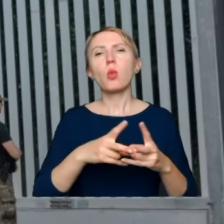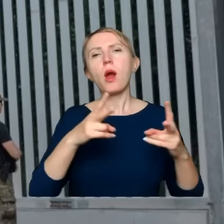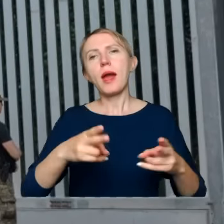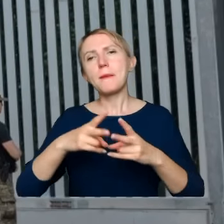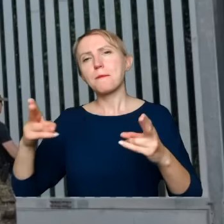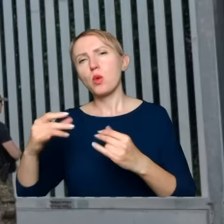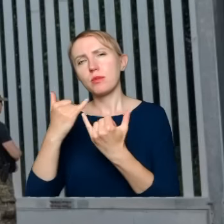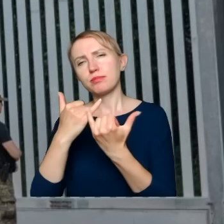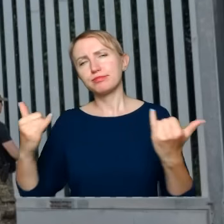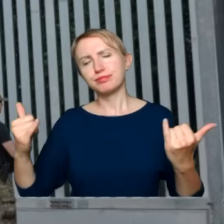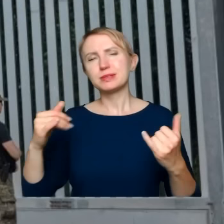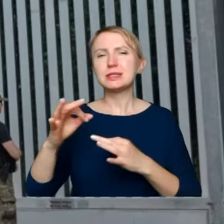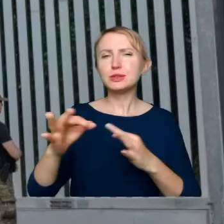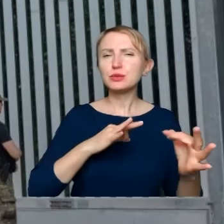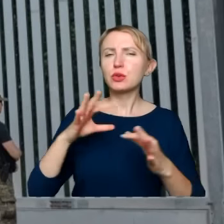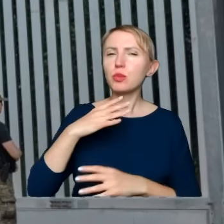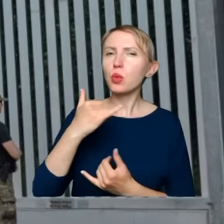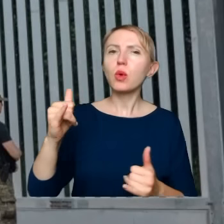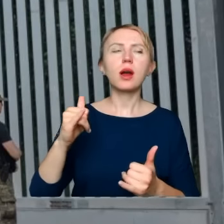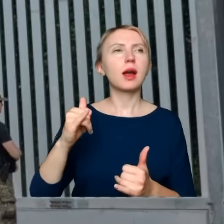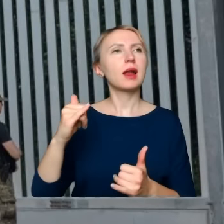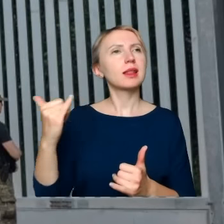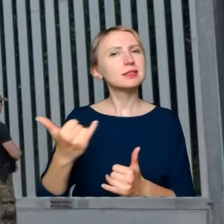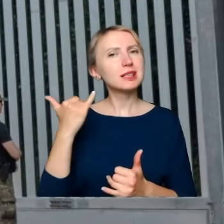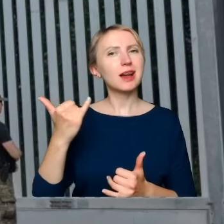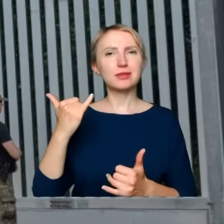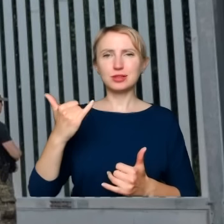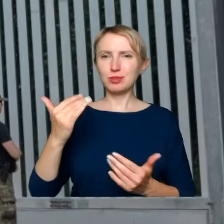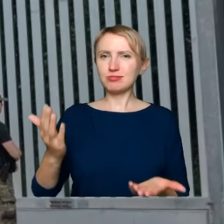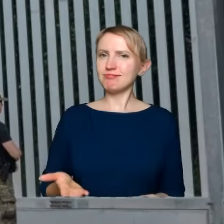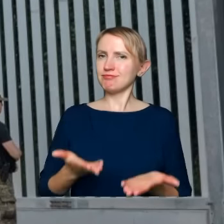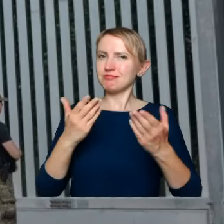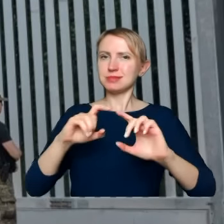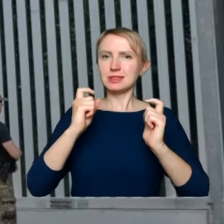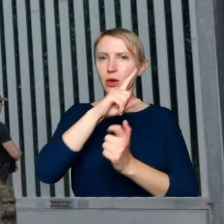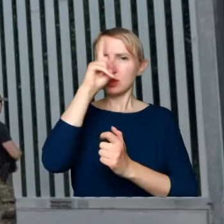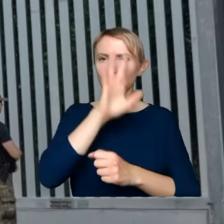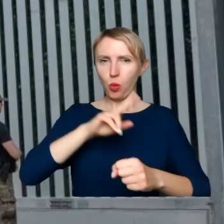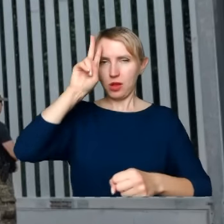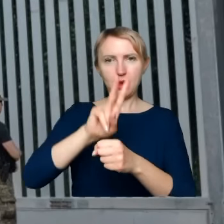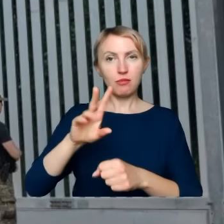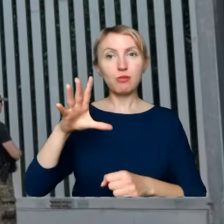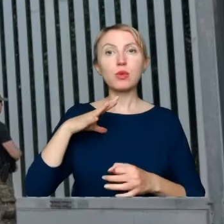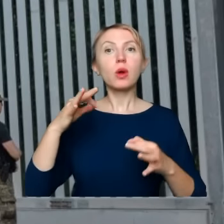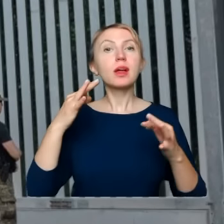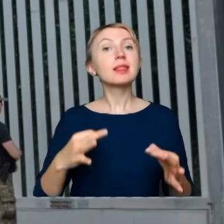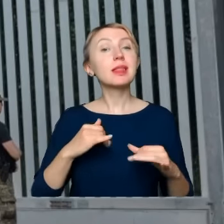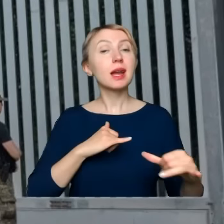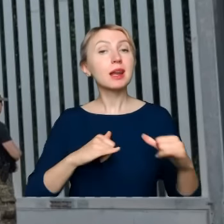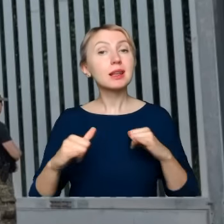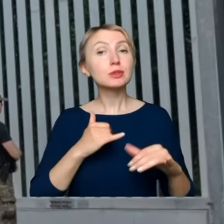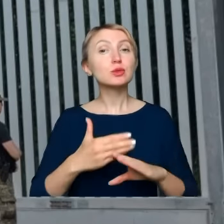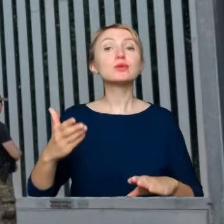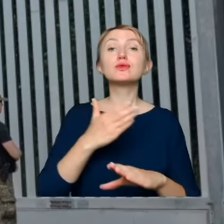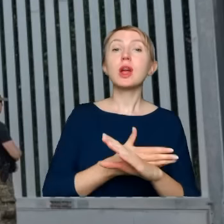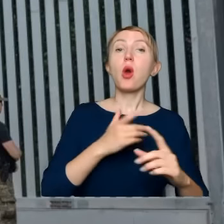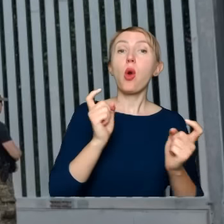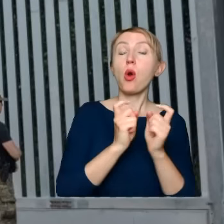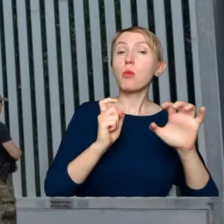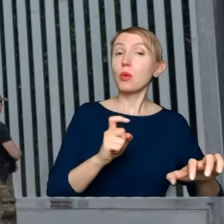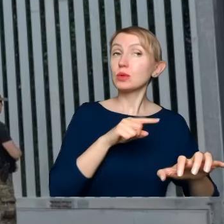ale zawsze cieszyły się ogromną estymą całego społeczeństwa. Obecny rząd, ówczesna opozycja